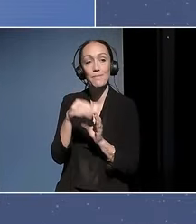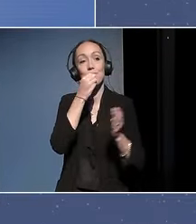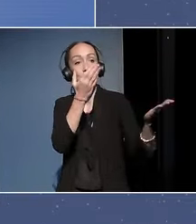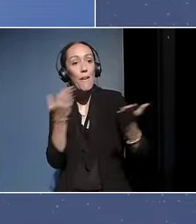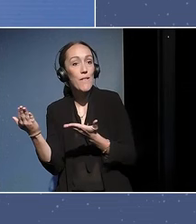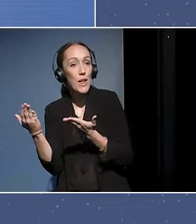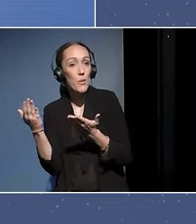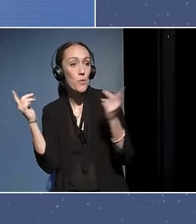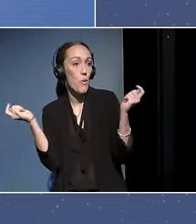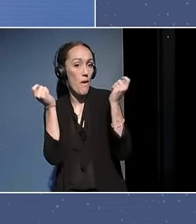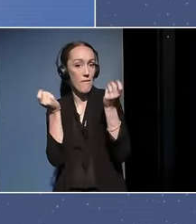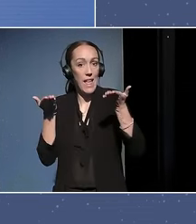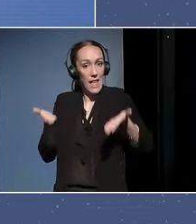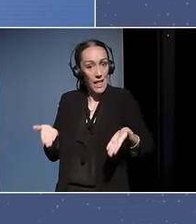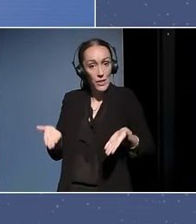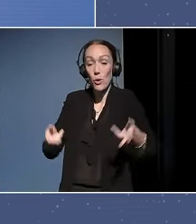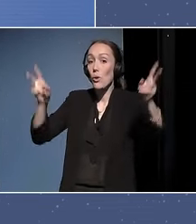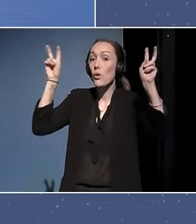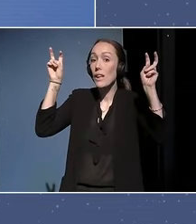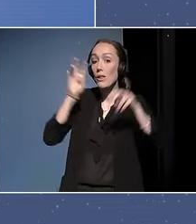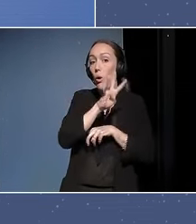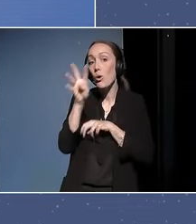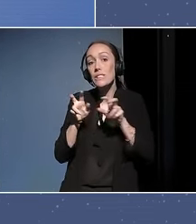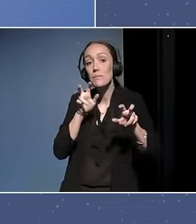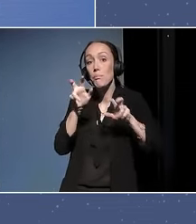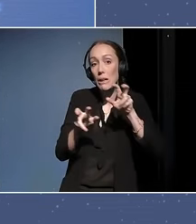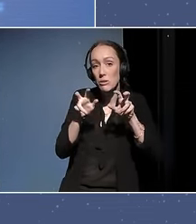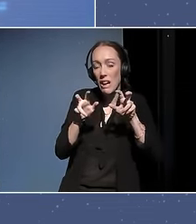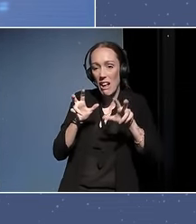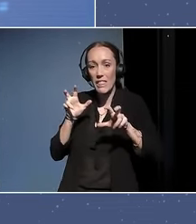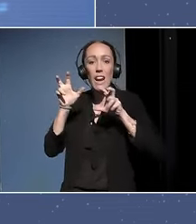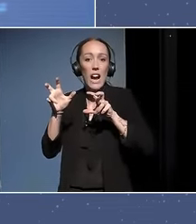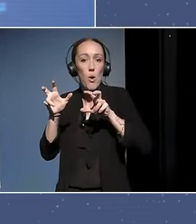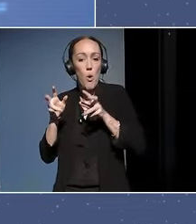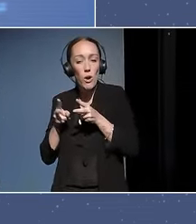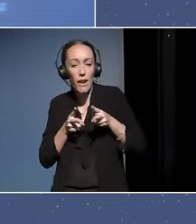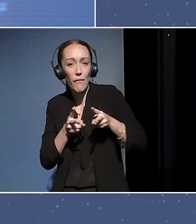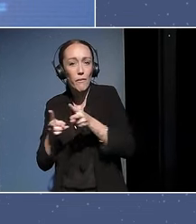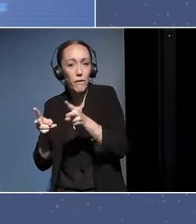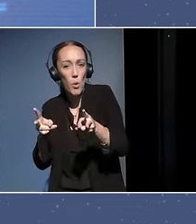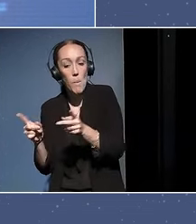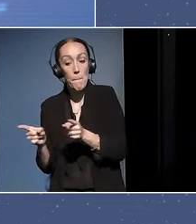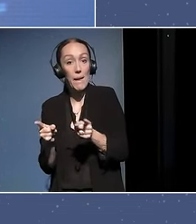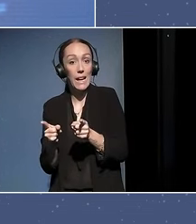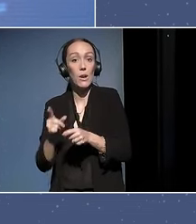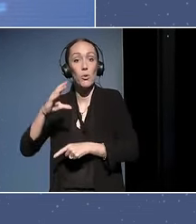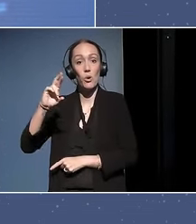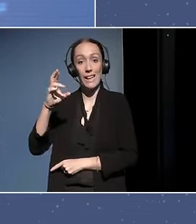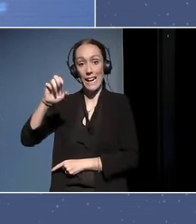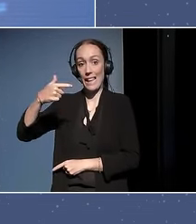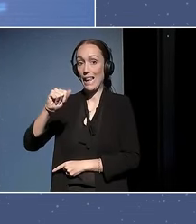oggi intitolato spinosauro il il dragone dei fiumi del Cretaceo avremo il piacere di avere come